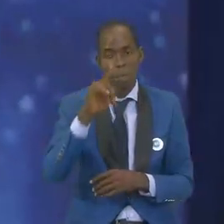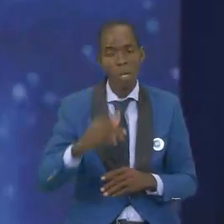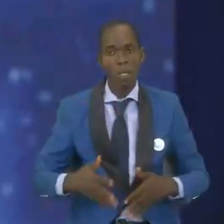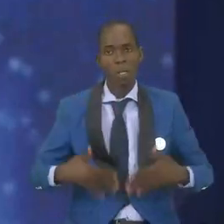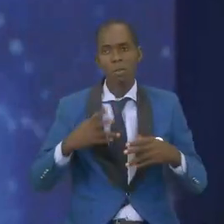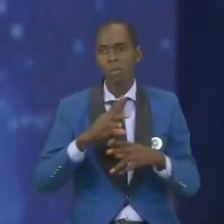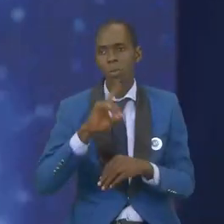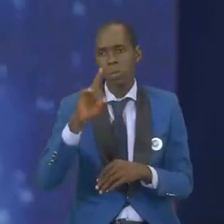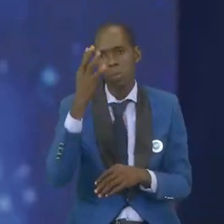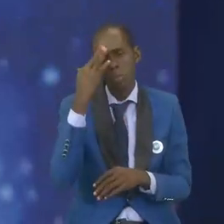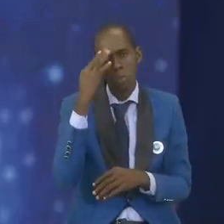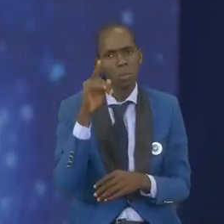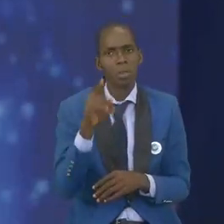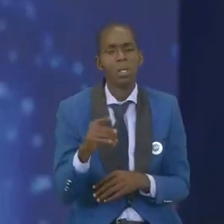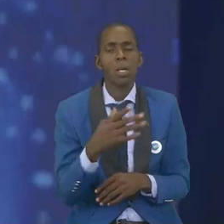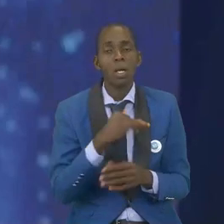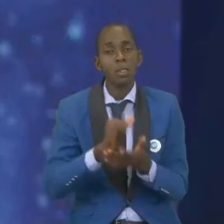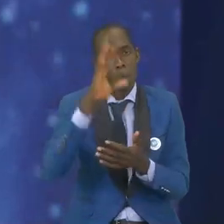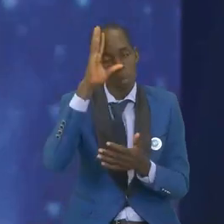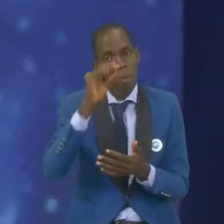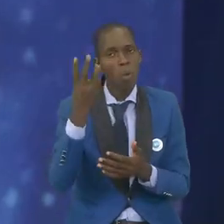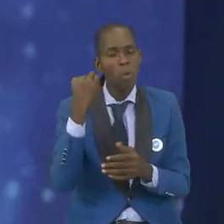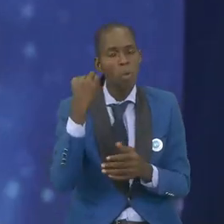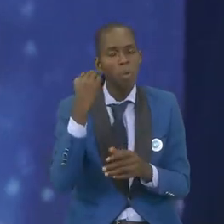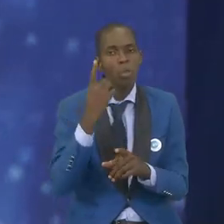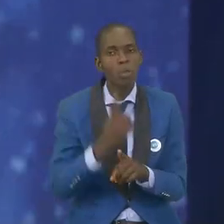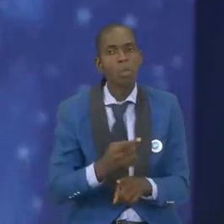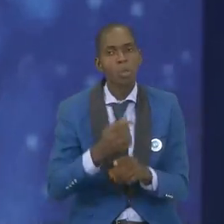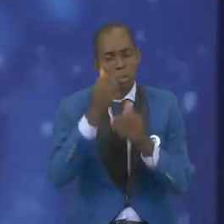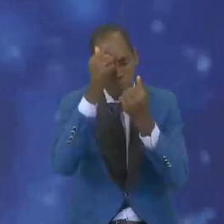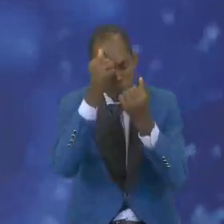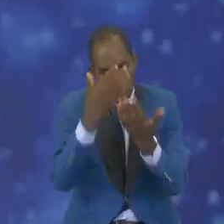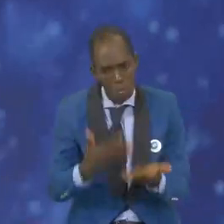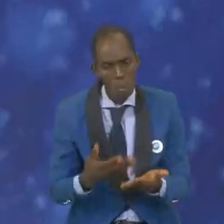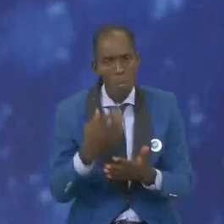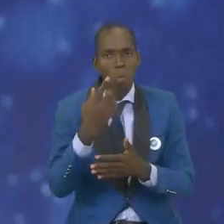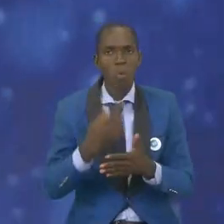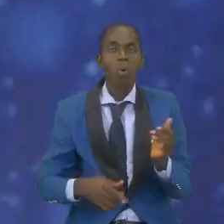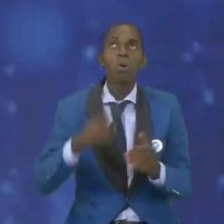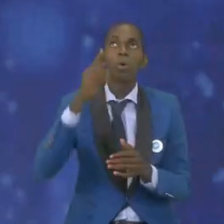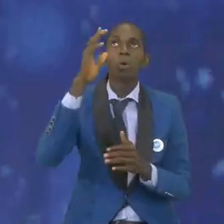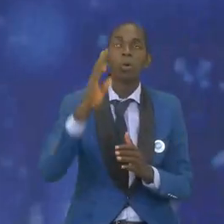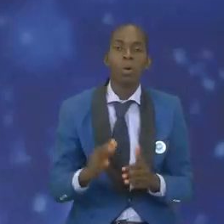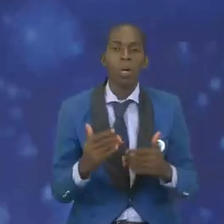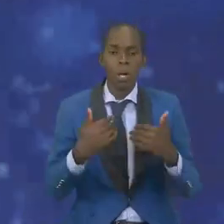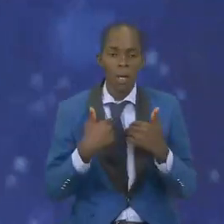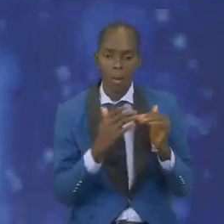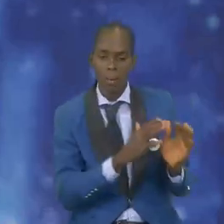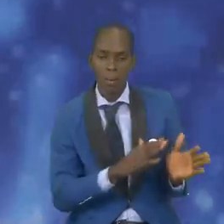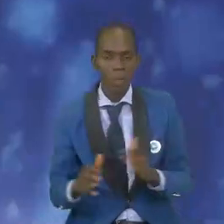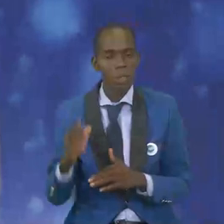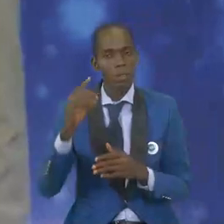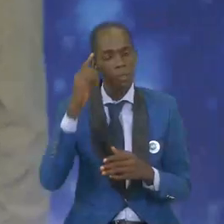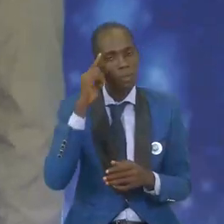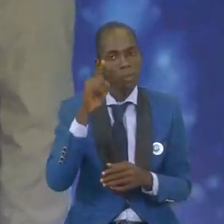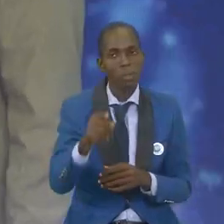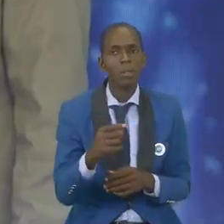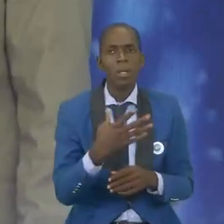servir le Seigneur tous les jours de ma vie, il ne le connaissait pas. Et l'homme maintenant est en train d'exécuter ce que